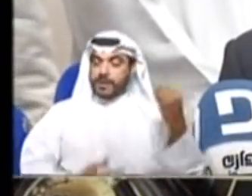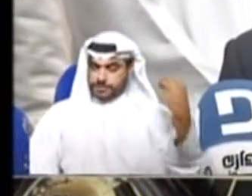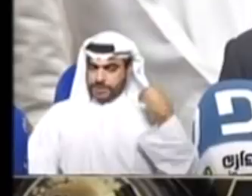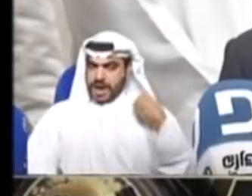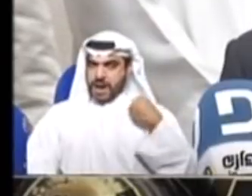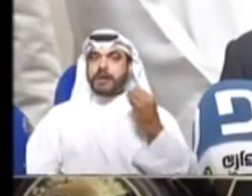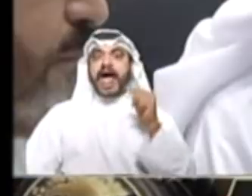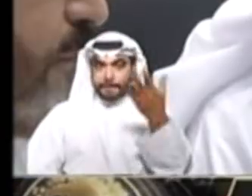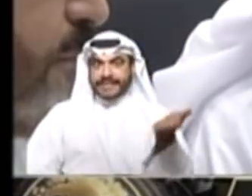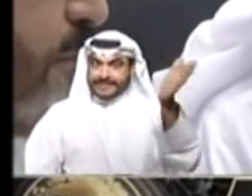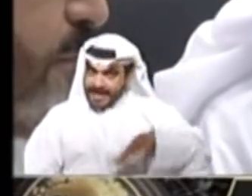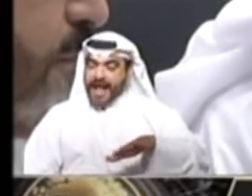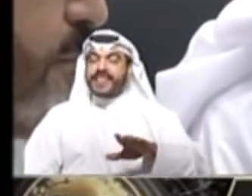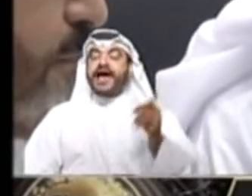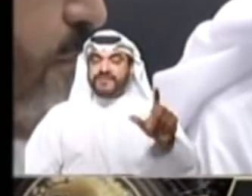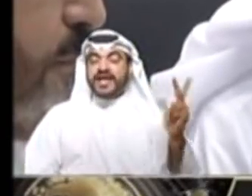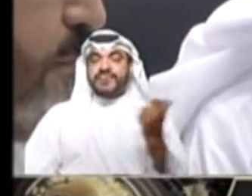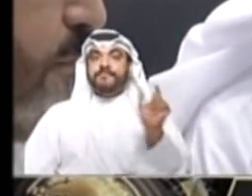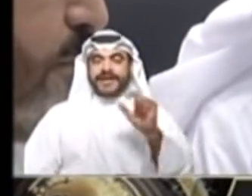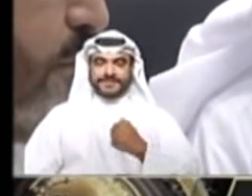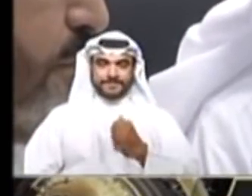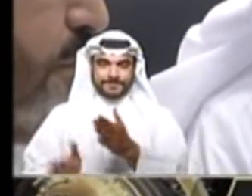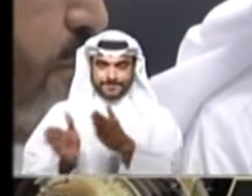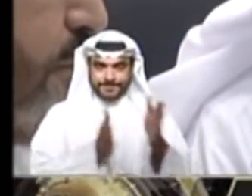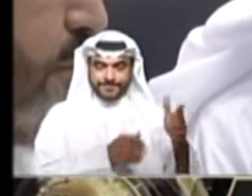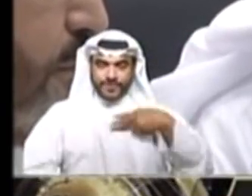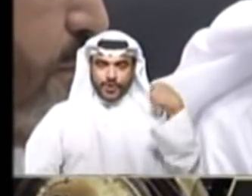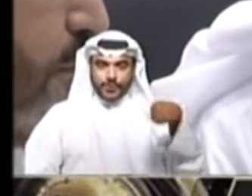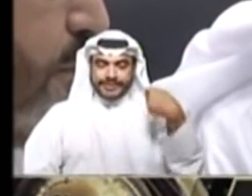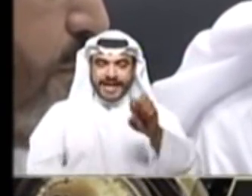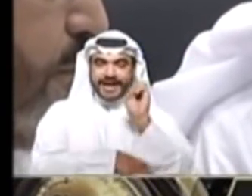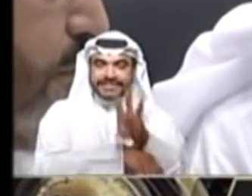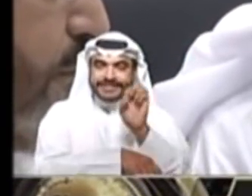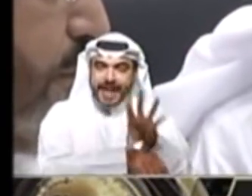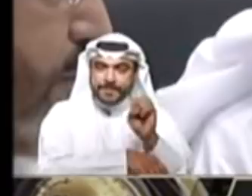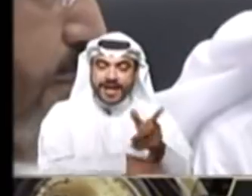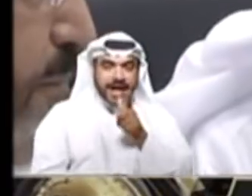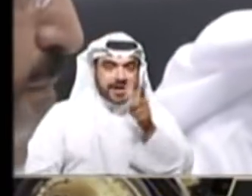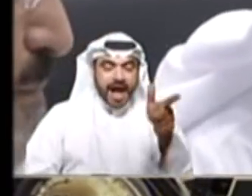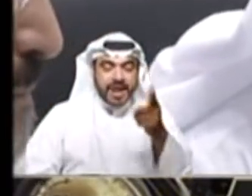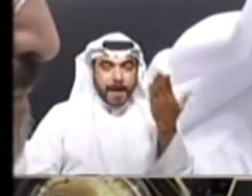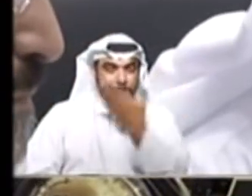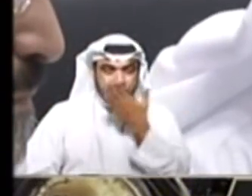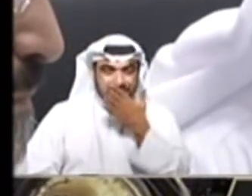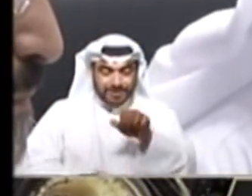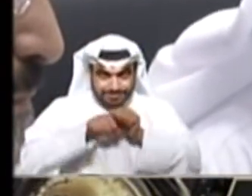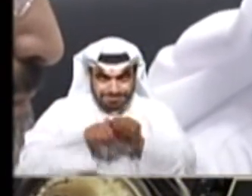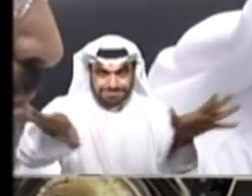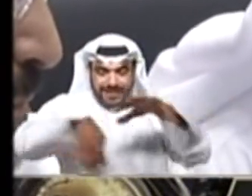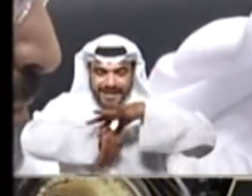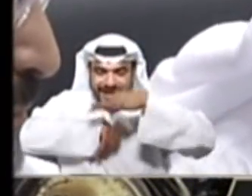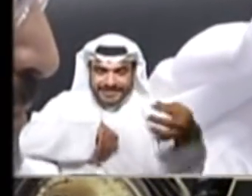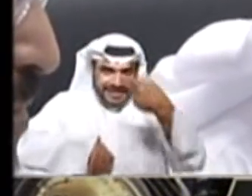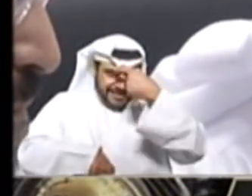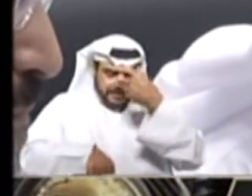يكفي أكثر من 8 شهور. ومن جانبها وزارة التربية أكدت أن انتشار المرض في المدارس غير صحيح، فهي